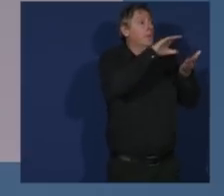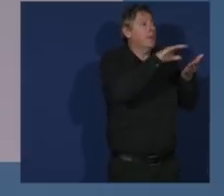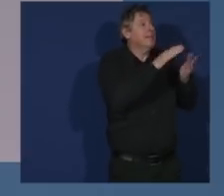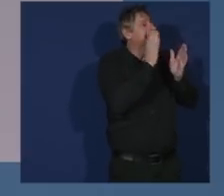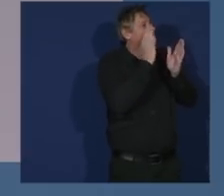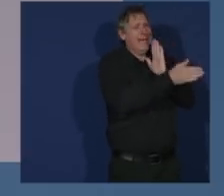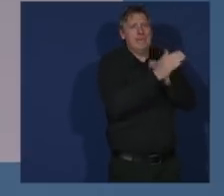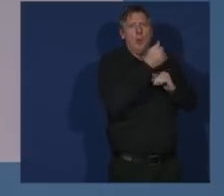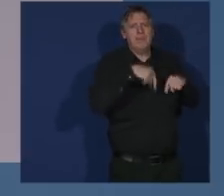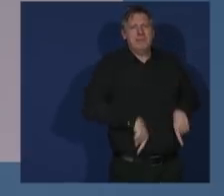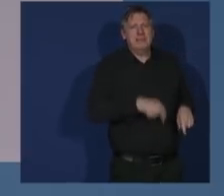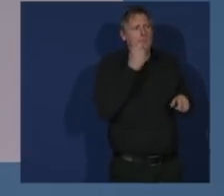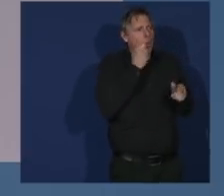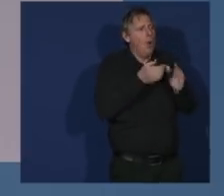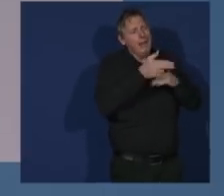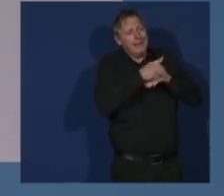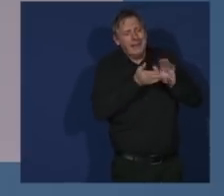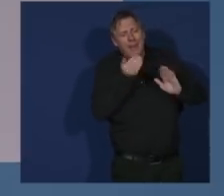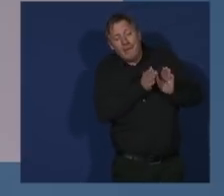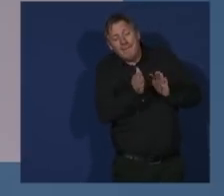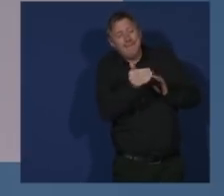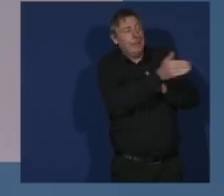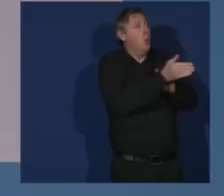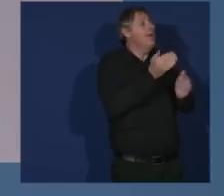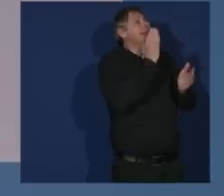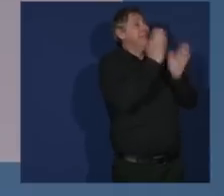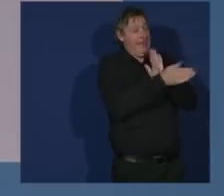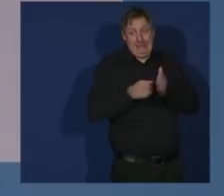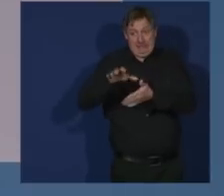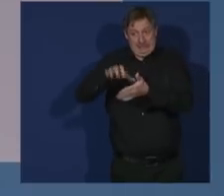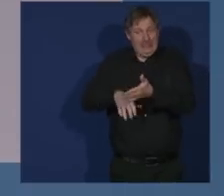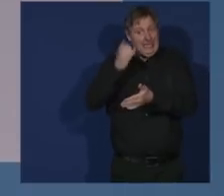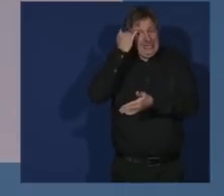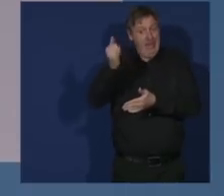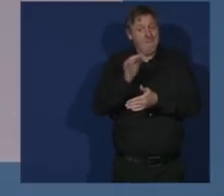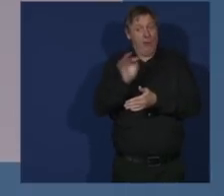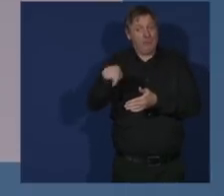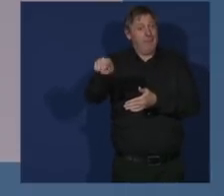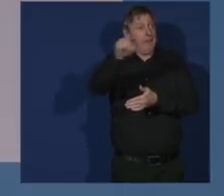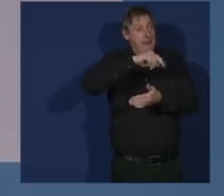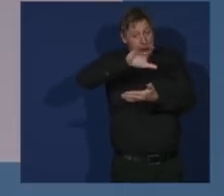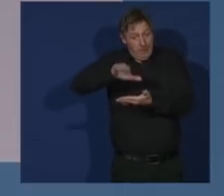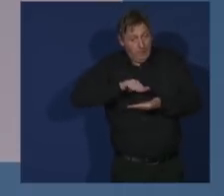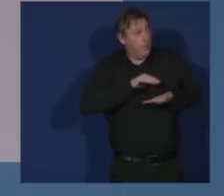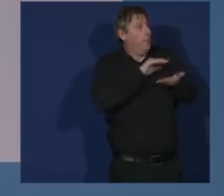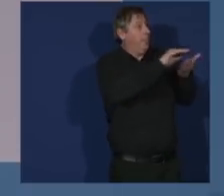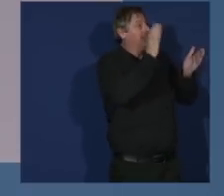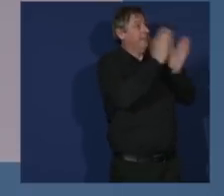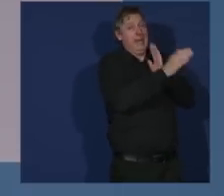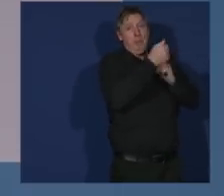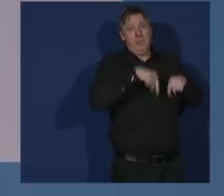sans intermédiaire, sans passer par son cabinet. Il faudra lui remettre ces solutions. C'est ça notre mission dans les mois qui viennent.